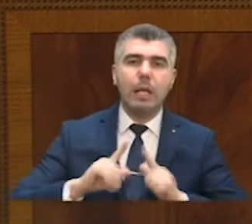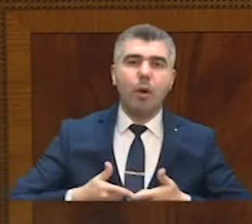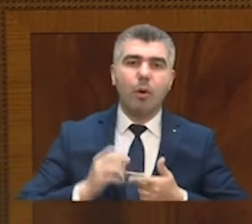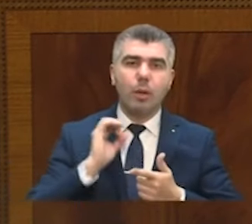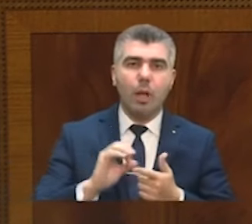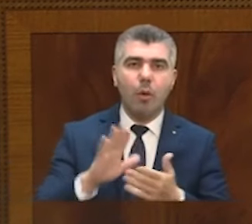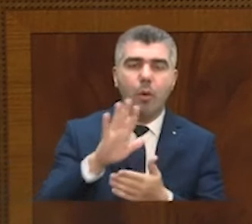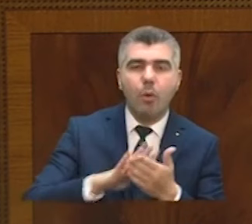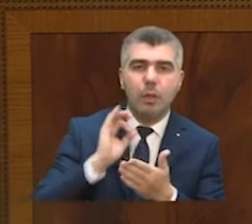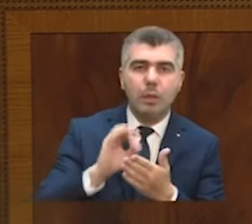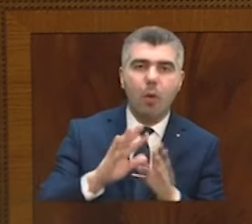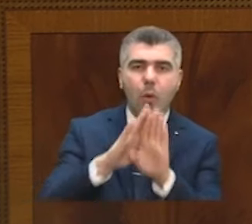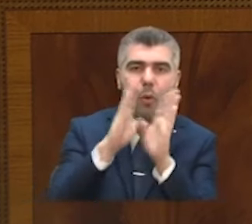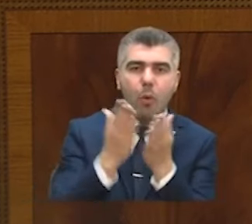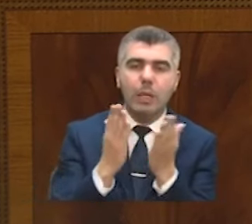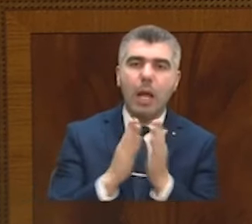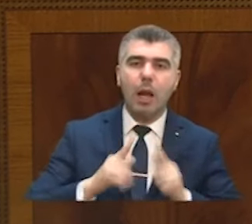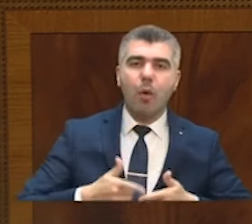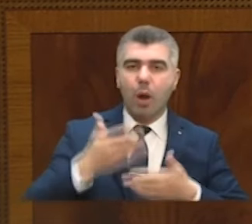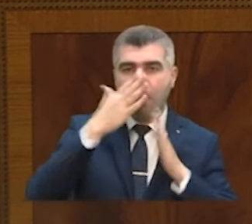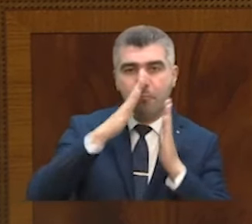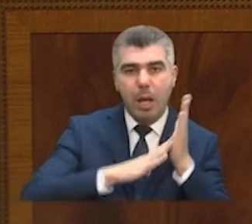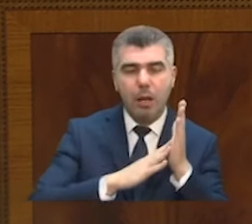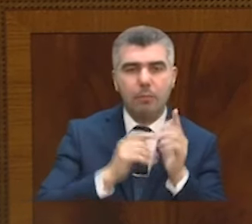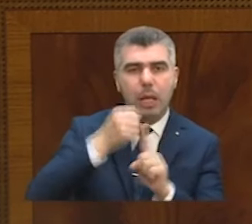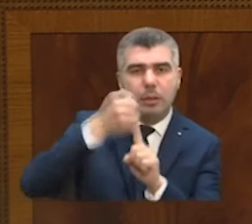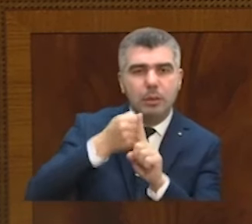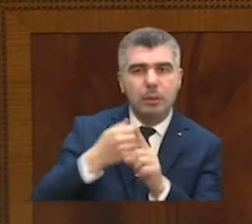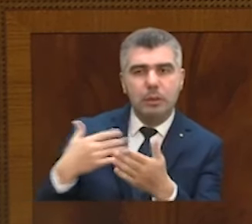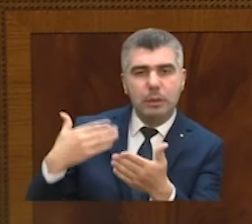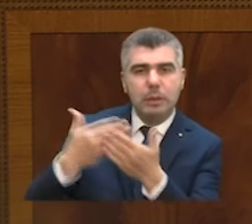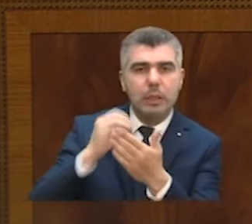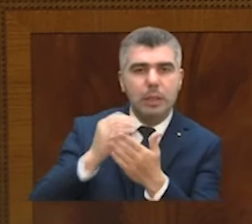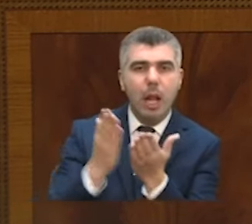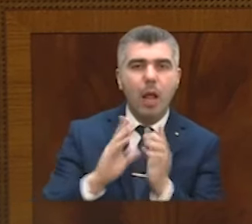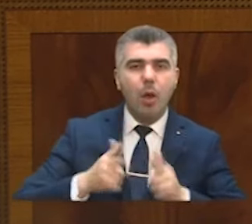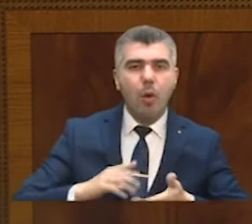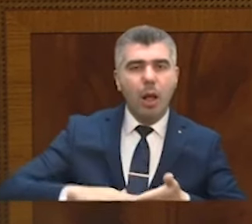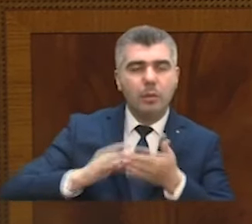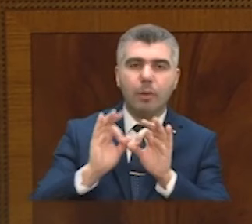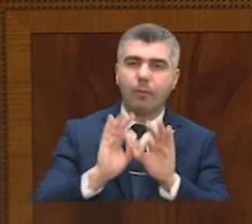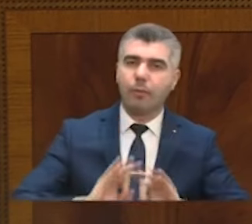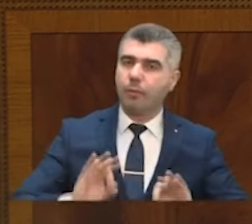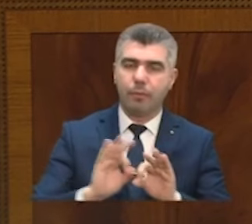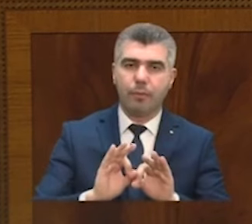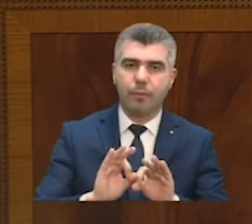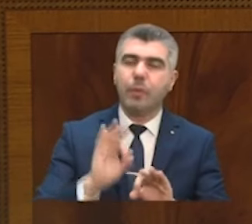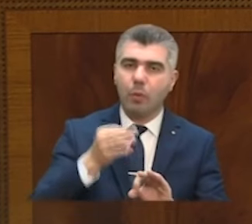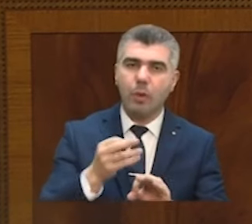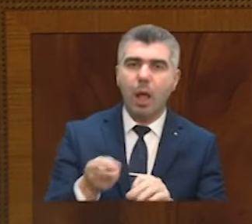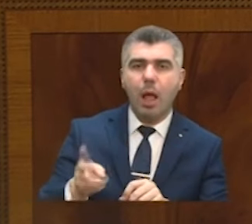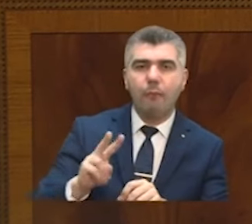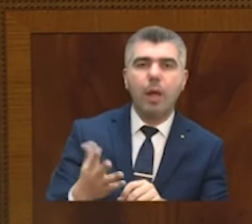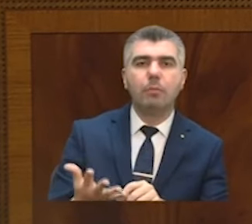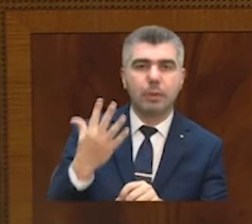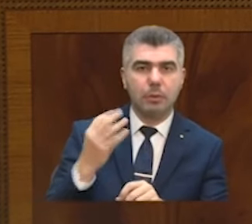ونسف وخسف بالمنظومة التربوية ونسف لكل جهود لإعادة الاعتبار للمدرسة الوطنية. طيب قلتم 1500 درهم،